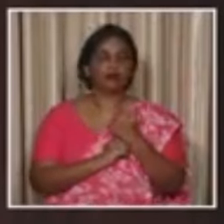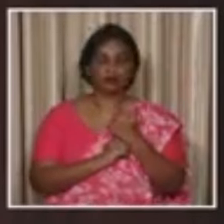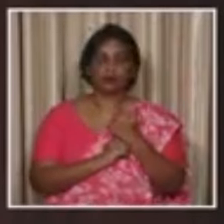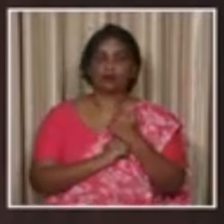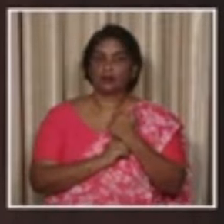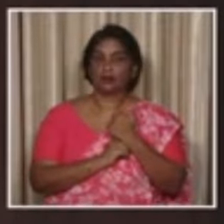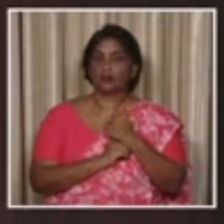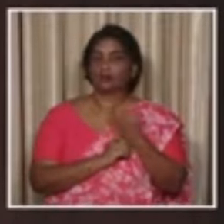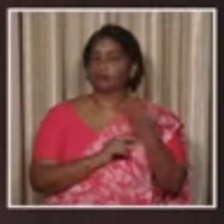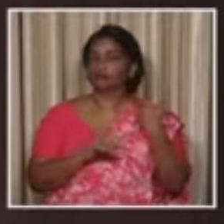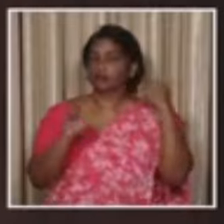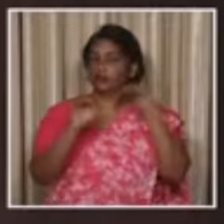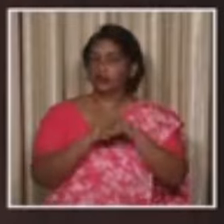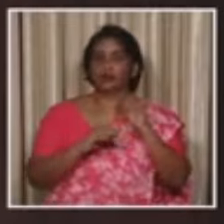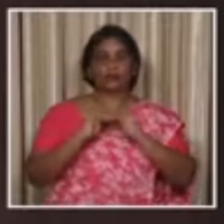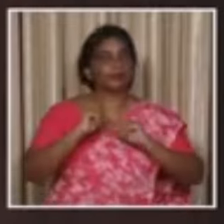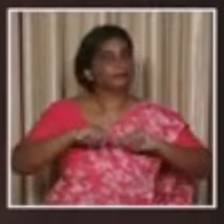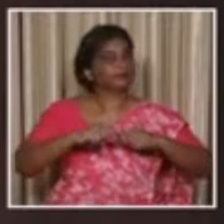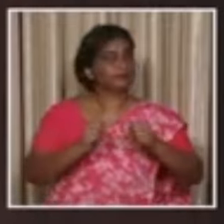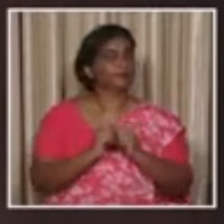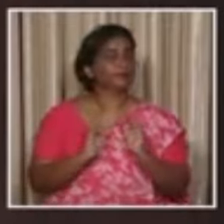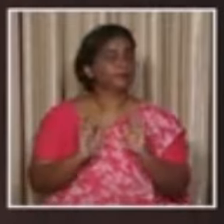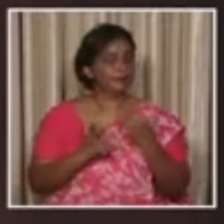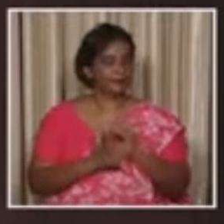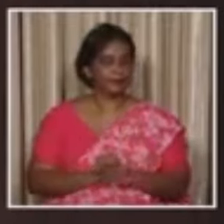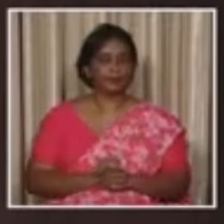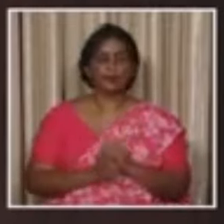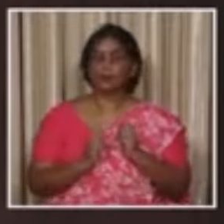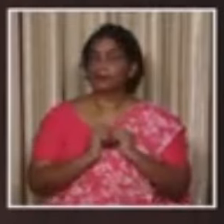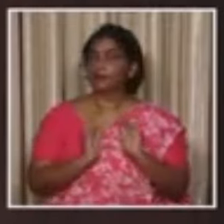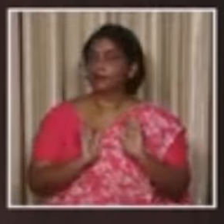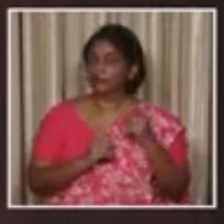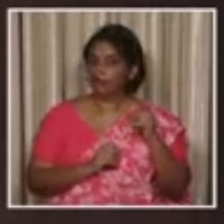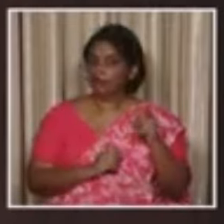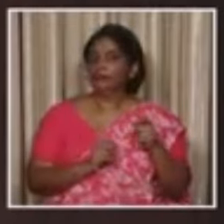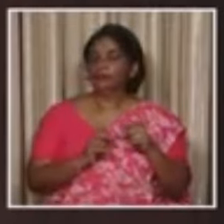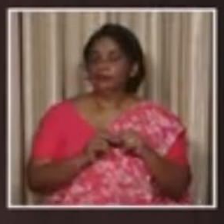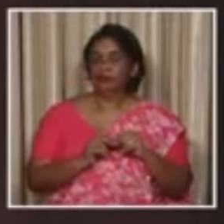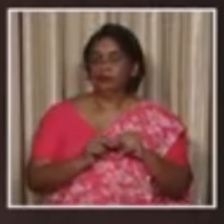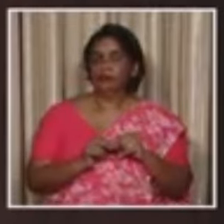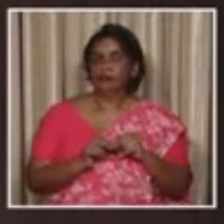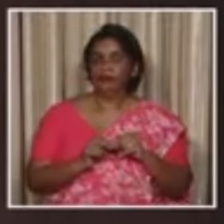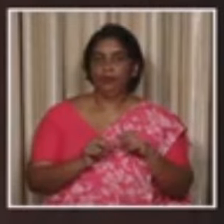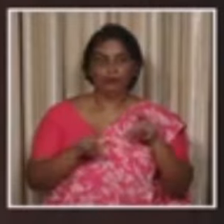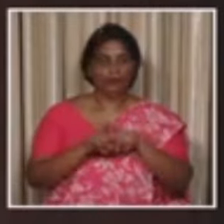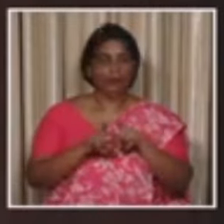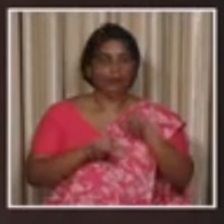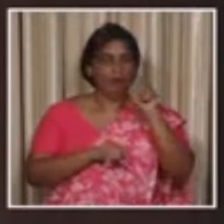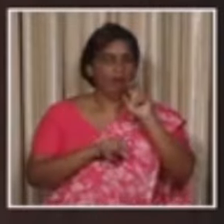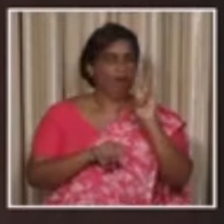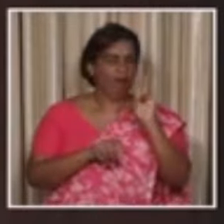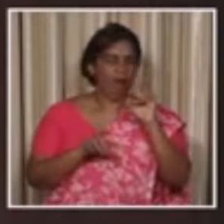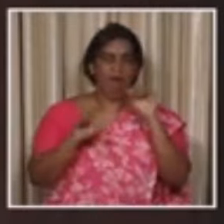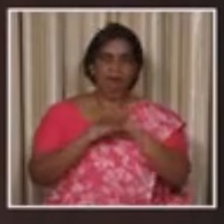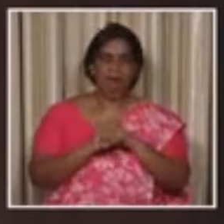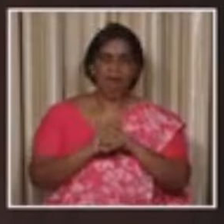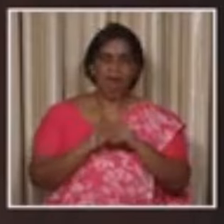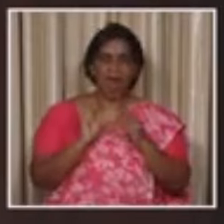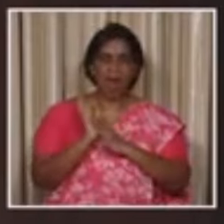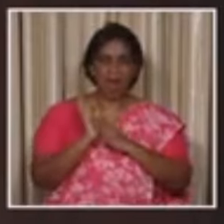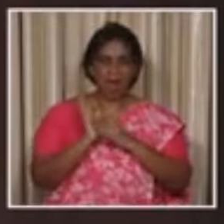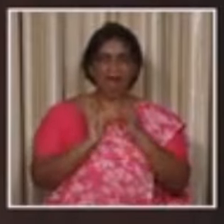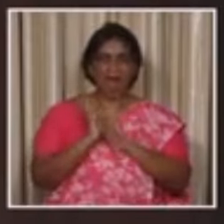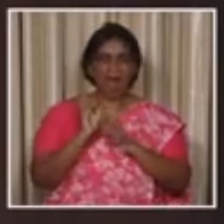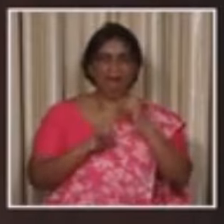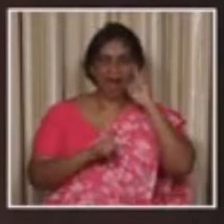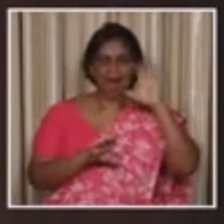ජෙනරල් කෙනෙක් ගෙනල්ලා අපි ඒ ක්‍රියාදාමයේ පටන් ගත්තා. පටන් අරගෙන මෙසියෝස්ලා ගෙනල්ලා හිටියා 25කට වැඩිය මහින්දානන්ද අලුත්ගම මැතිතුමා